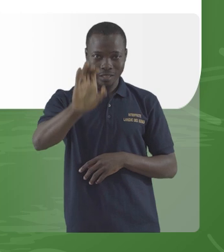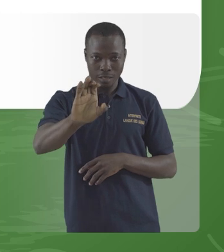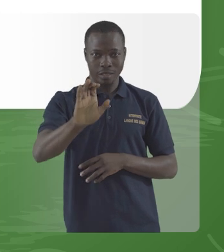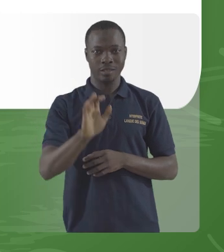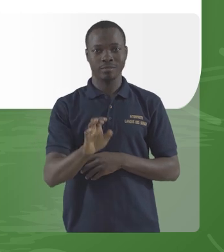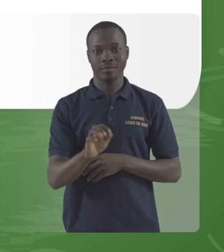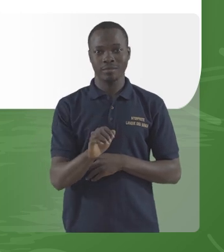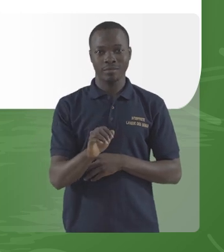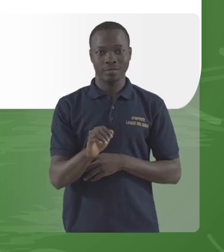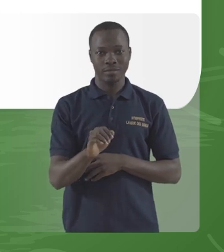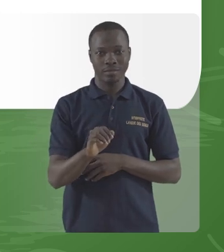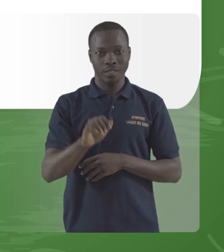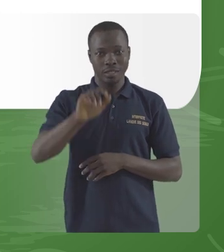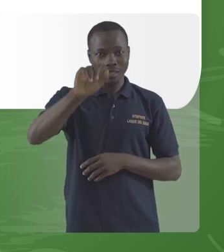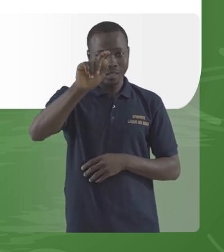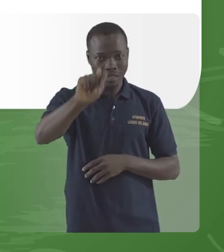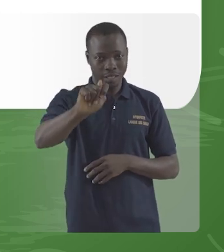GTC,